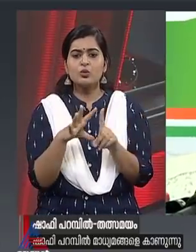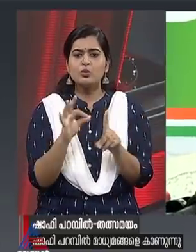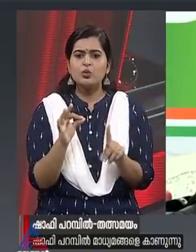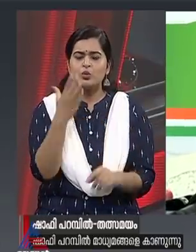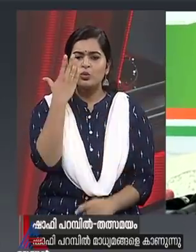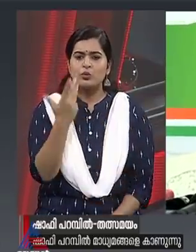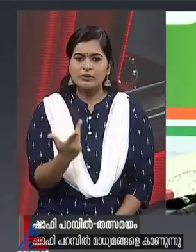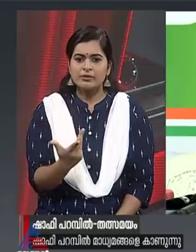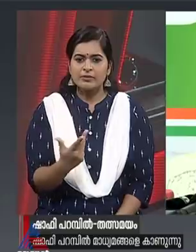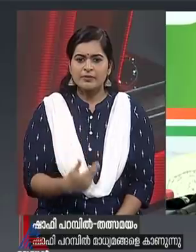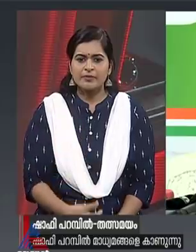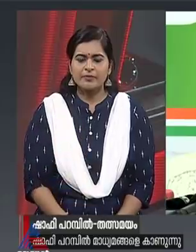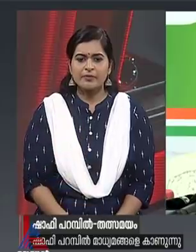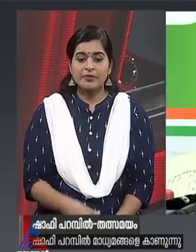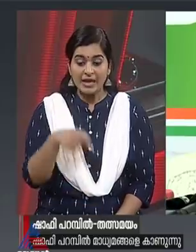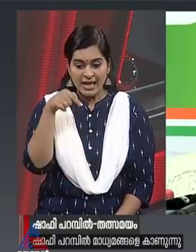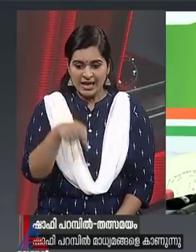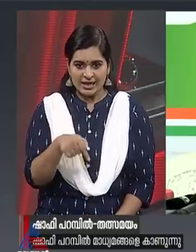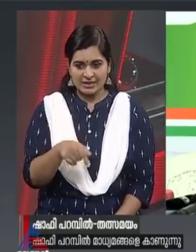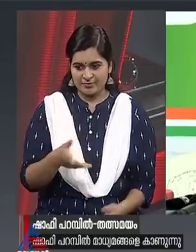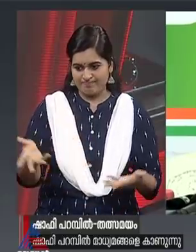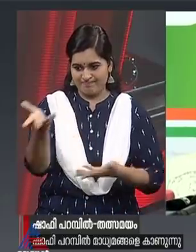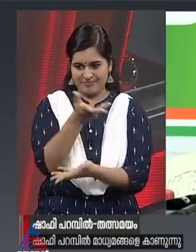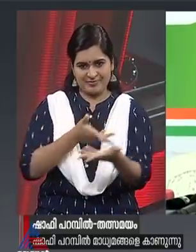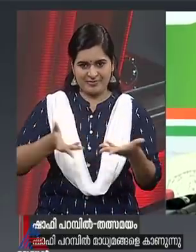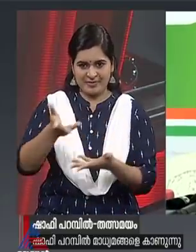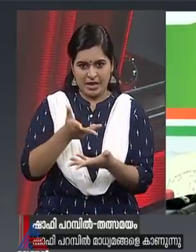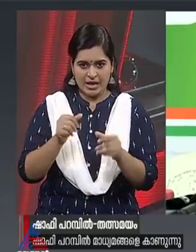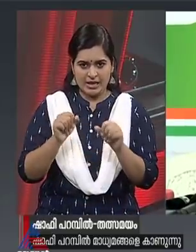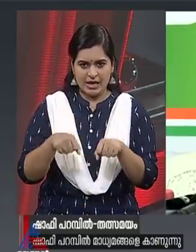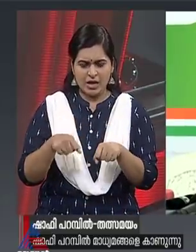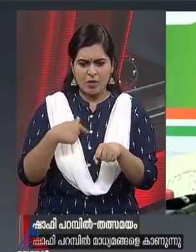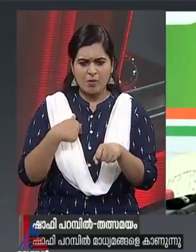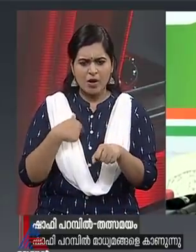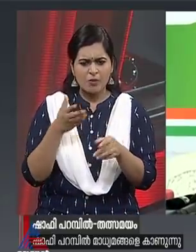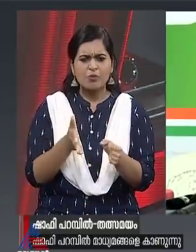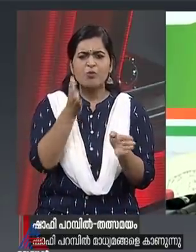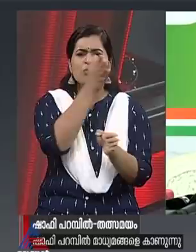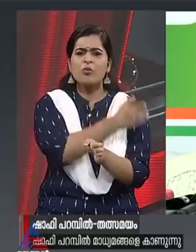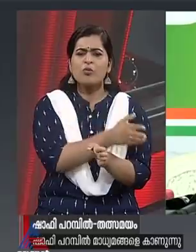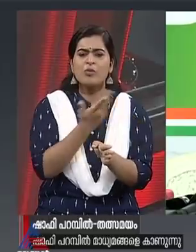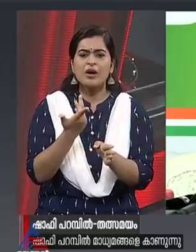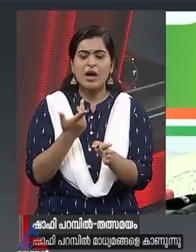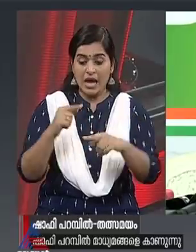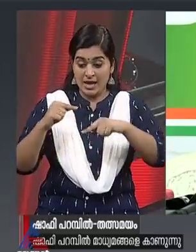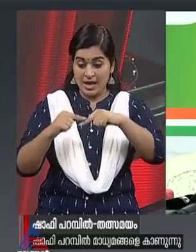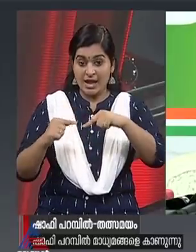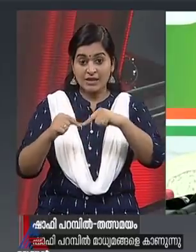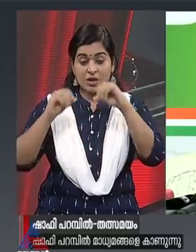ഈ ചർച്ചയ്ക്കുള്ള ഒരു ഇനീഷ്യേറ്റീവ് എന്തേ ഗവൺമെന്റ് തെരഞ്ഞെടുപ്പ് പ്രഖ്യാപിക്കുന്നതിന് മുമ്പ് നടത്തിയില്ല?